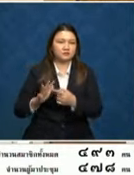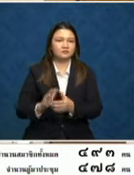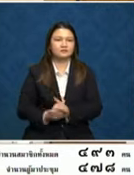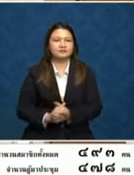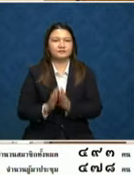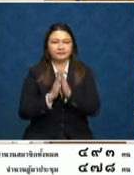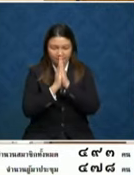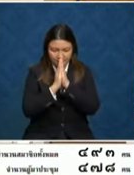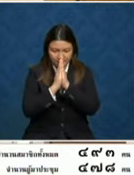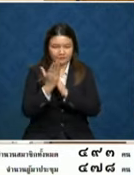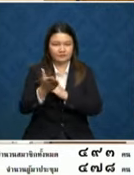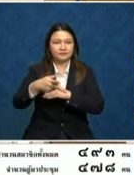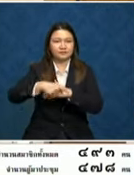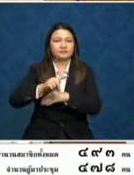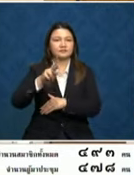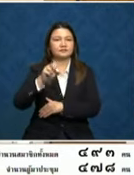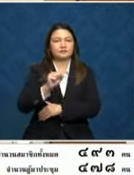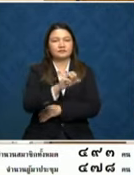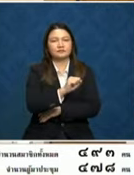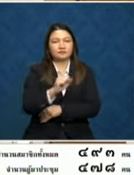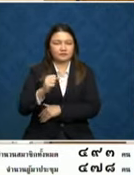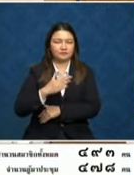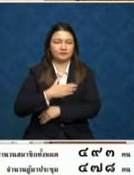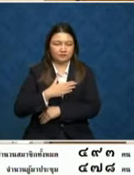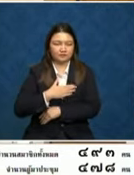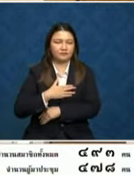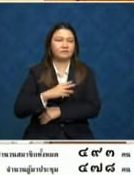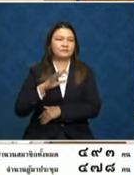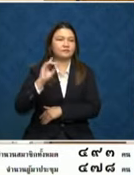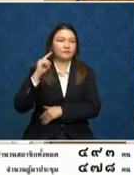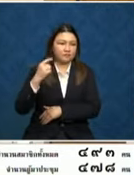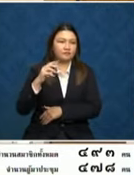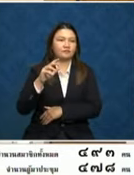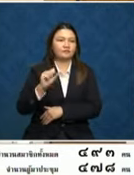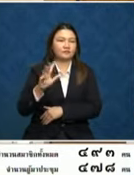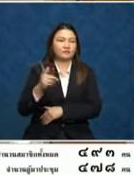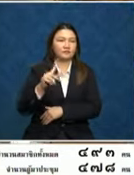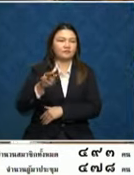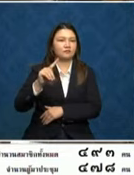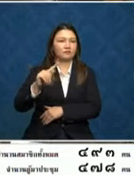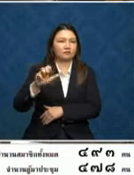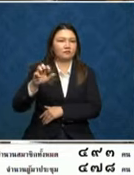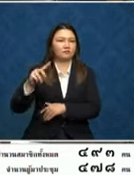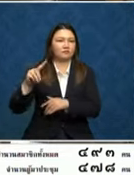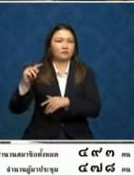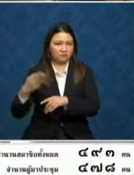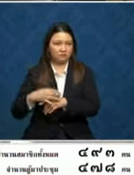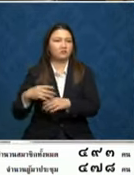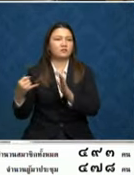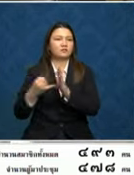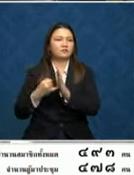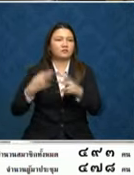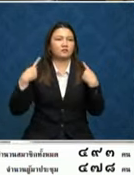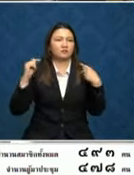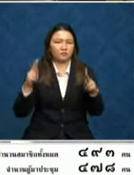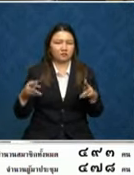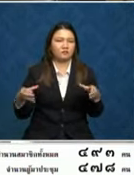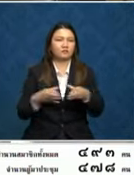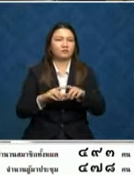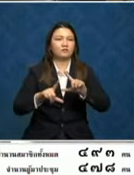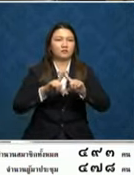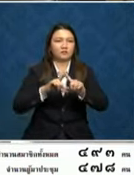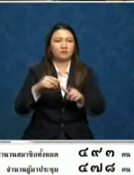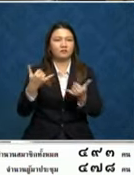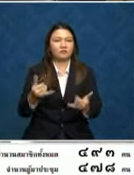เรียนประธานสภาผู้แทนราษฎรค่ะดิฉันนางสาวชนทิชาแจ้งเร็วผู้แทนราษฎรจังหวัดปทุมธานีพรรคประชาชน